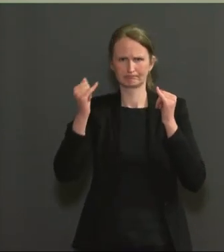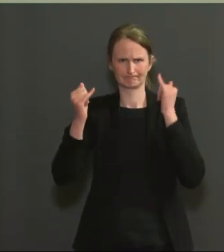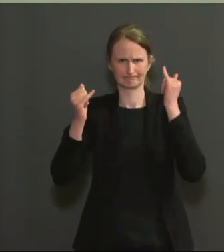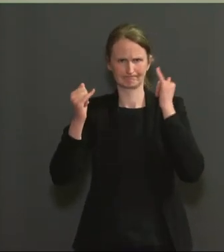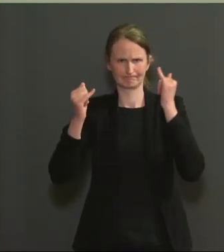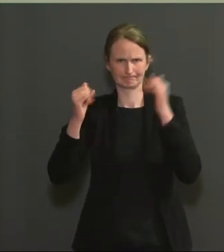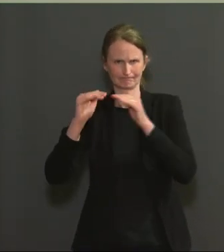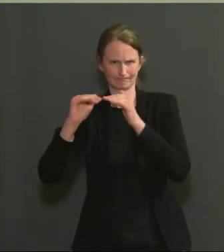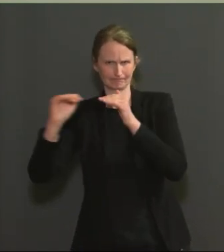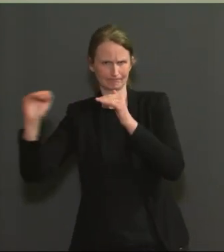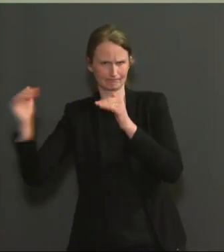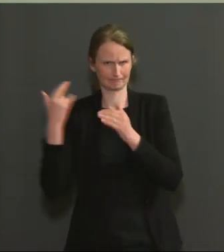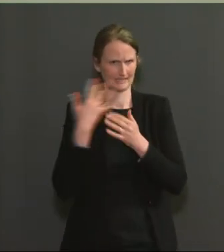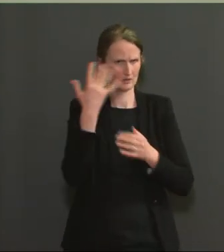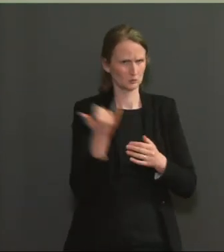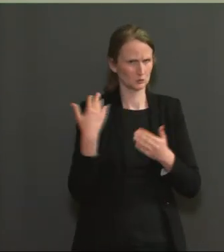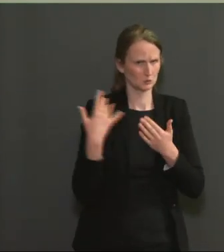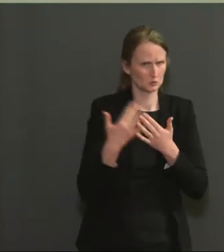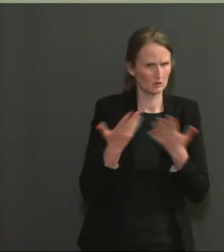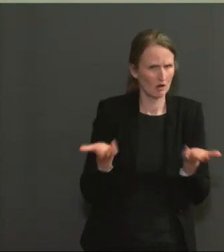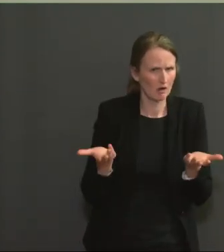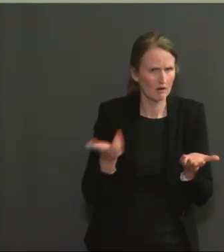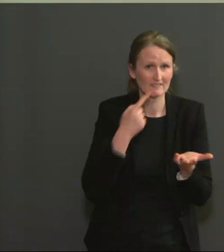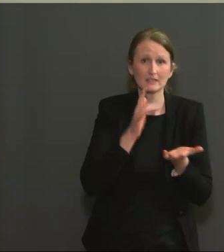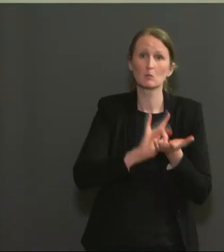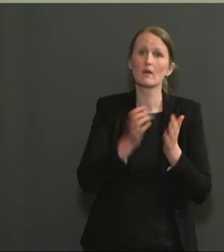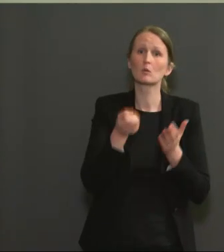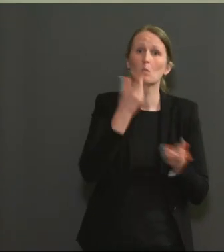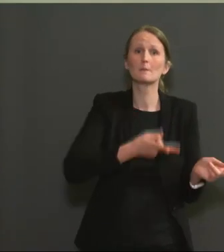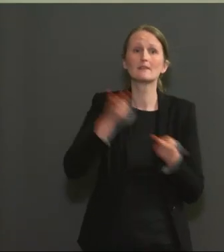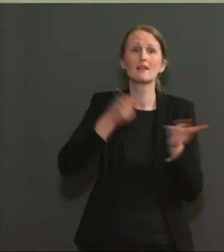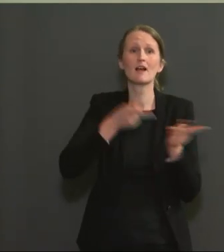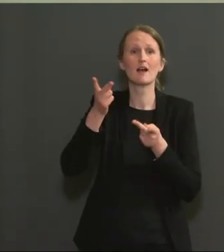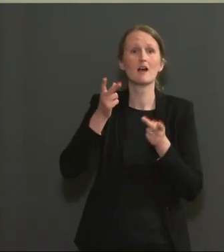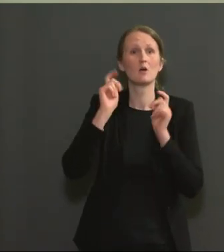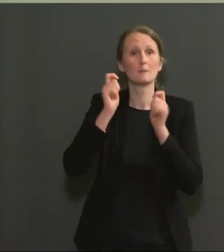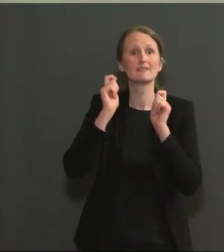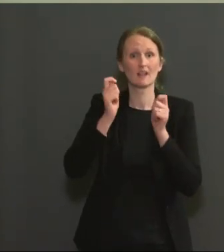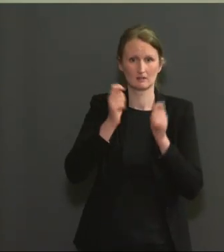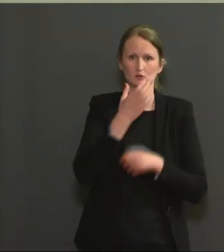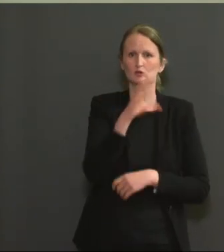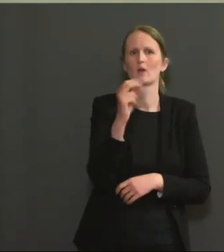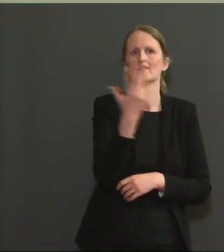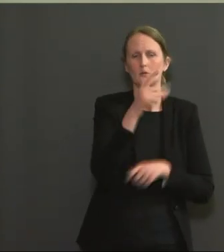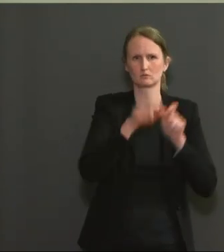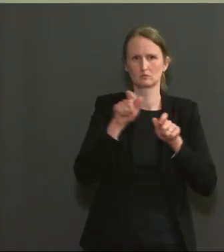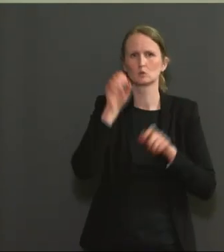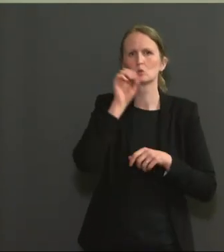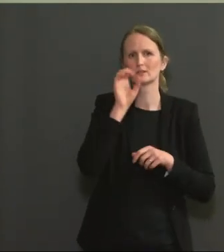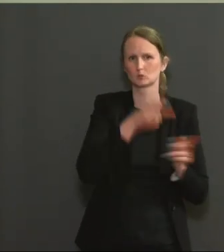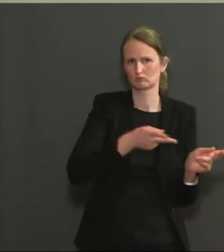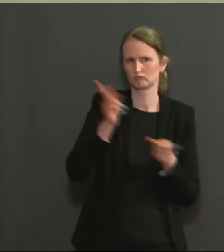a 189 nouvelles hospitalisations par jour ce qui est toujours une diminution en l'occurrence de